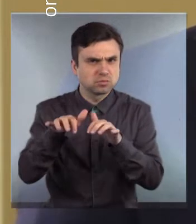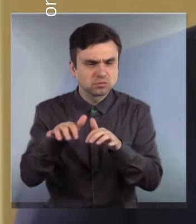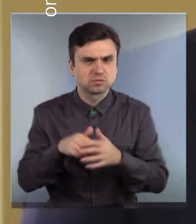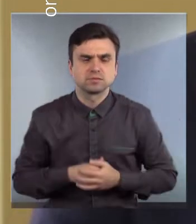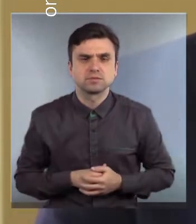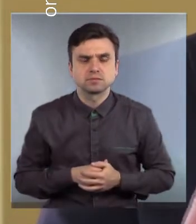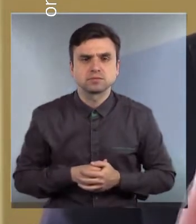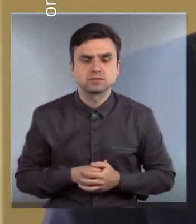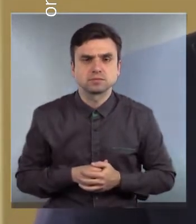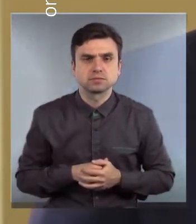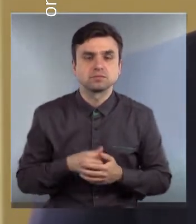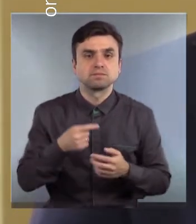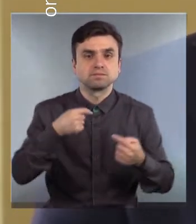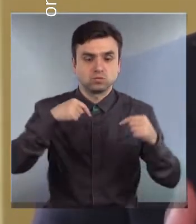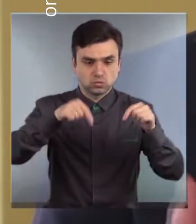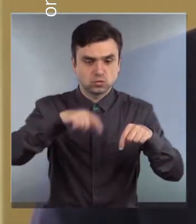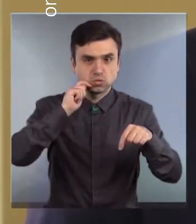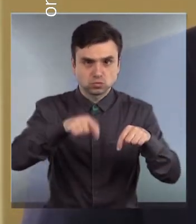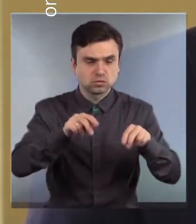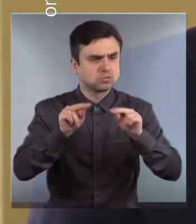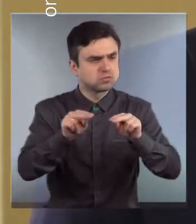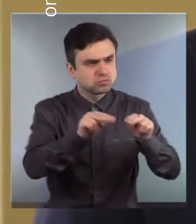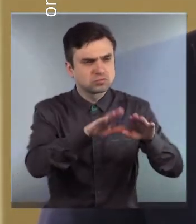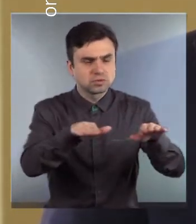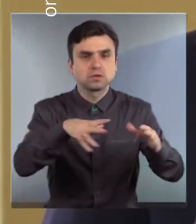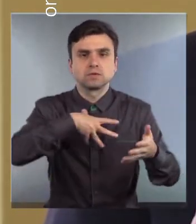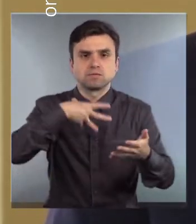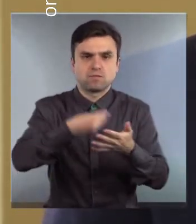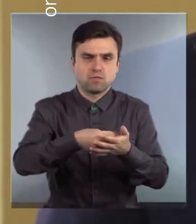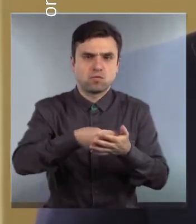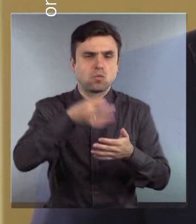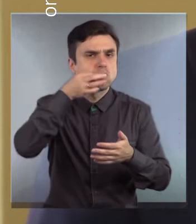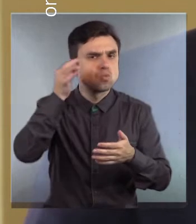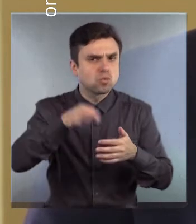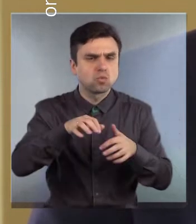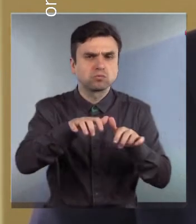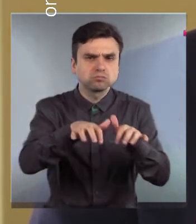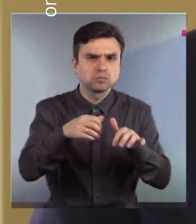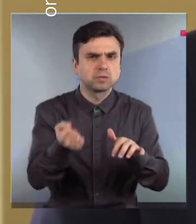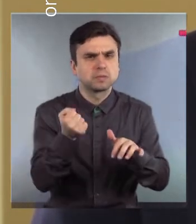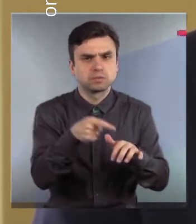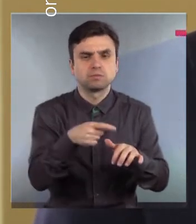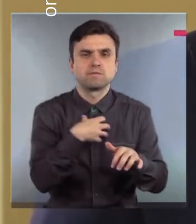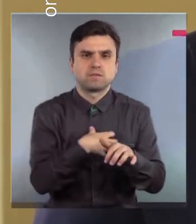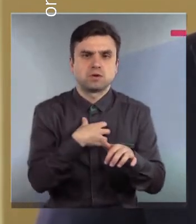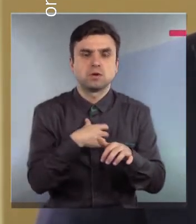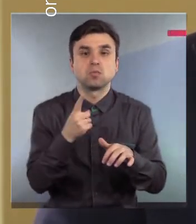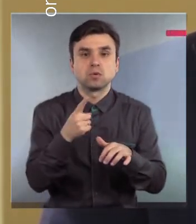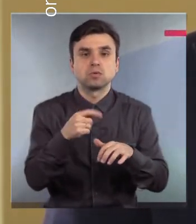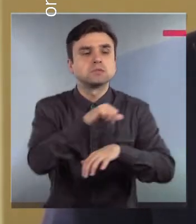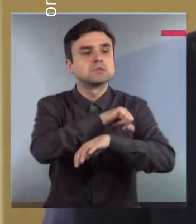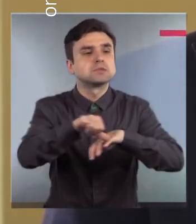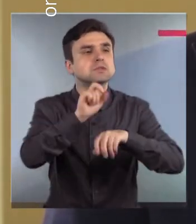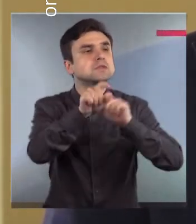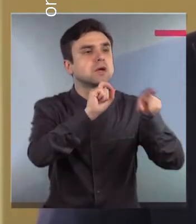є зовнішні компанії, які стоять дуже дорого. Як правило, це зарубіжні компанії. Свої спеціалісти, як правило, намного